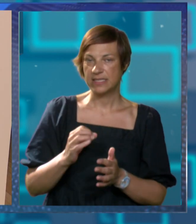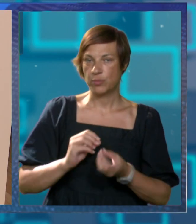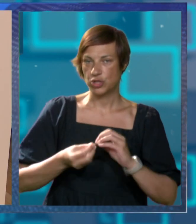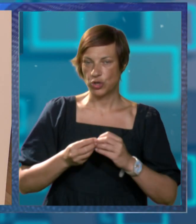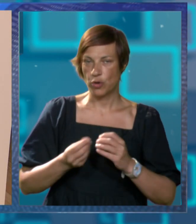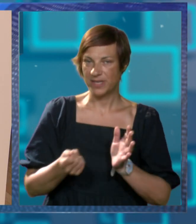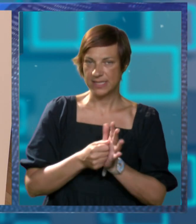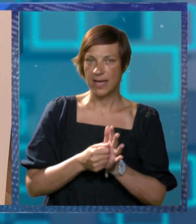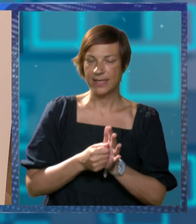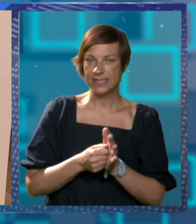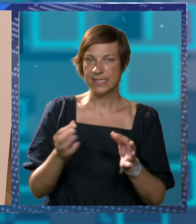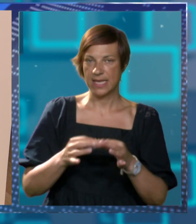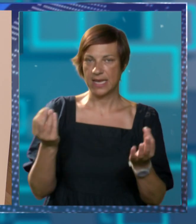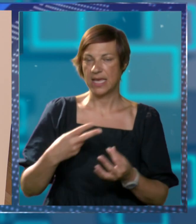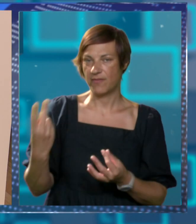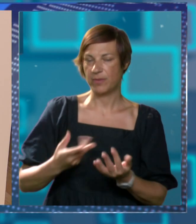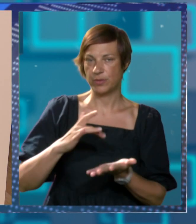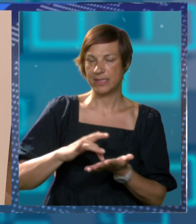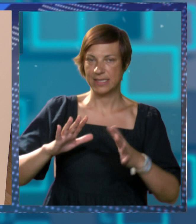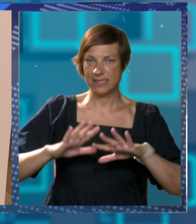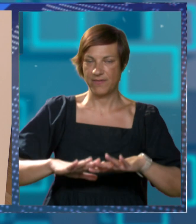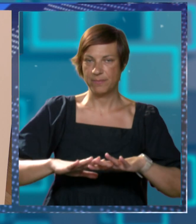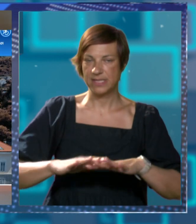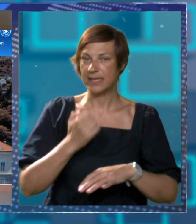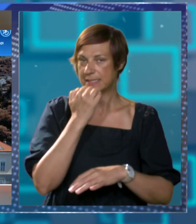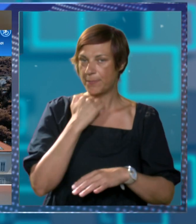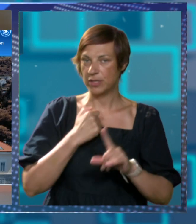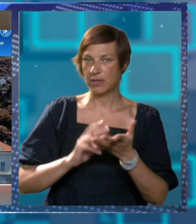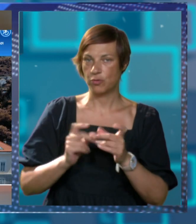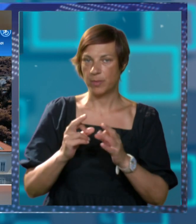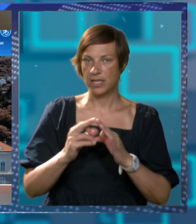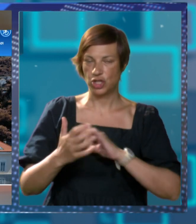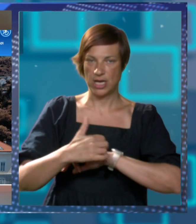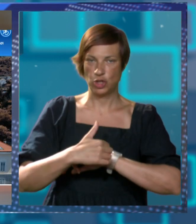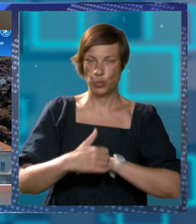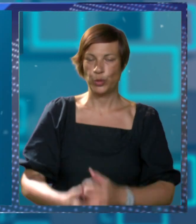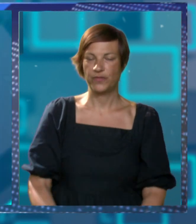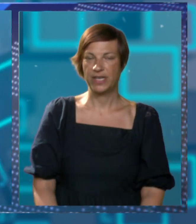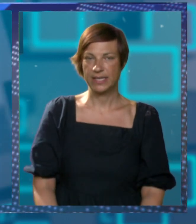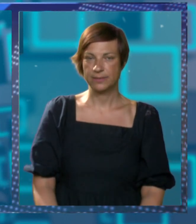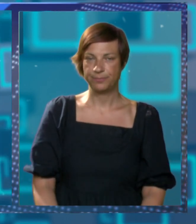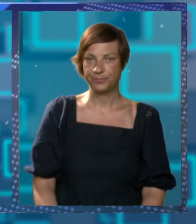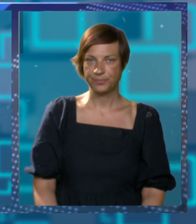30% komercijalne cijene. Javni poziv nalazi se na web stranici poduzetničkog inkubatora Dubrovnik.